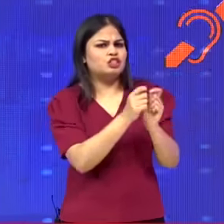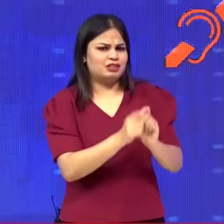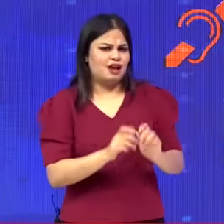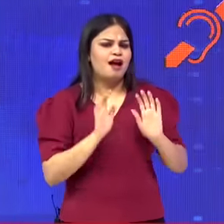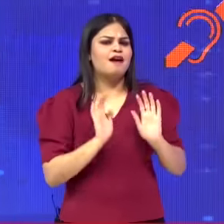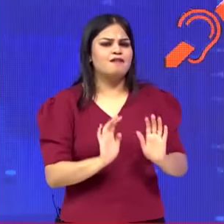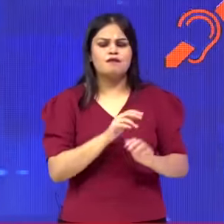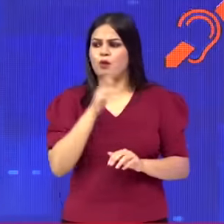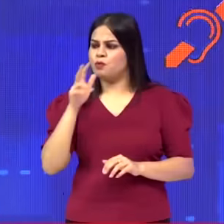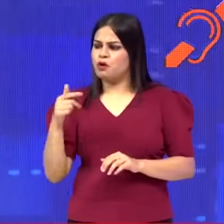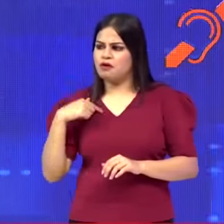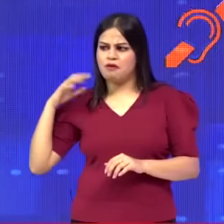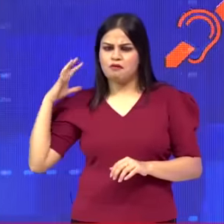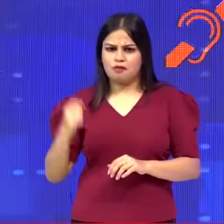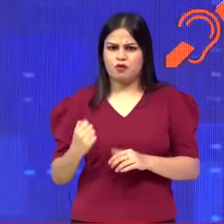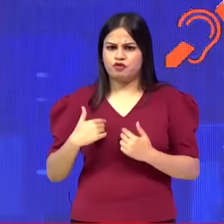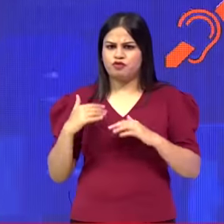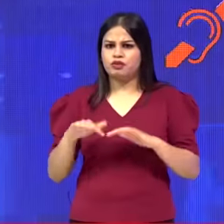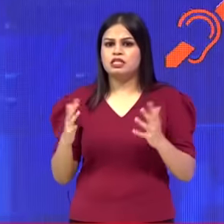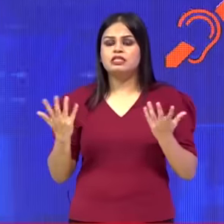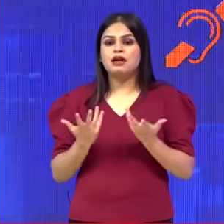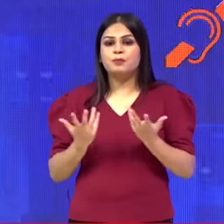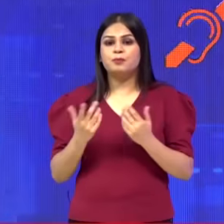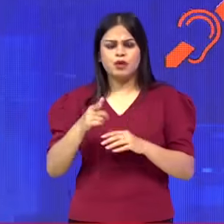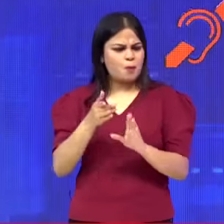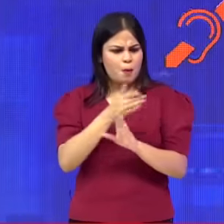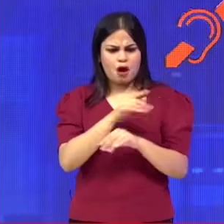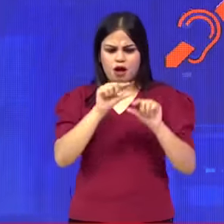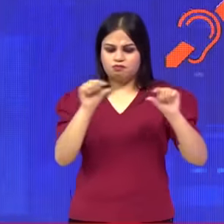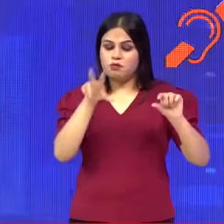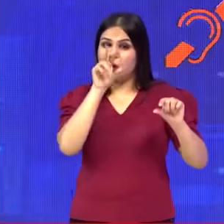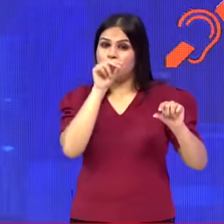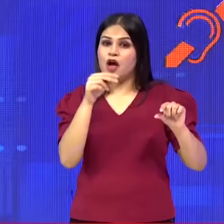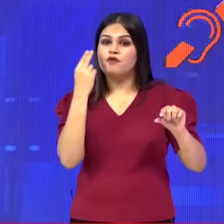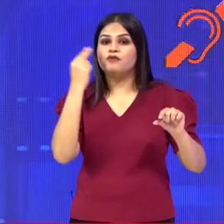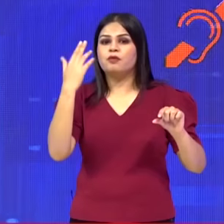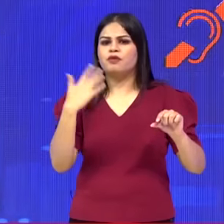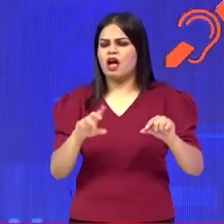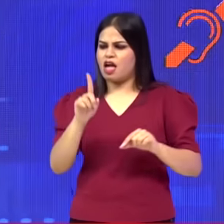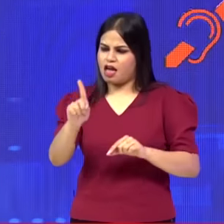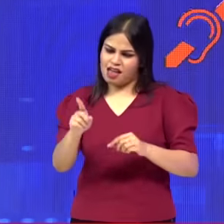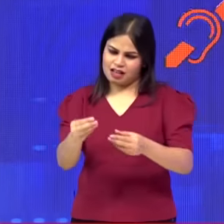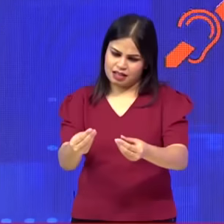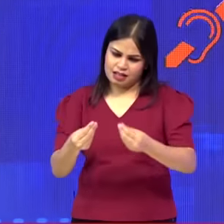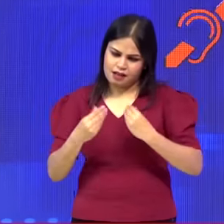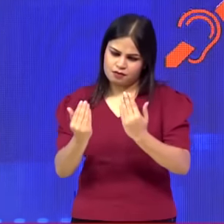मैं सुना कि ये जो डायलॉग हैं जो बहुत फेमस हुए हैं, मुझ पे एक एहसान